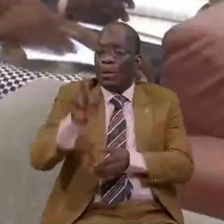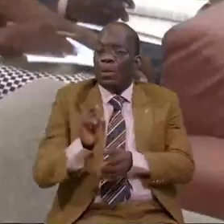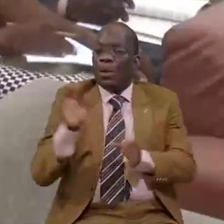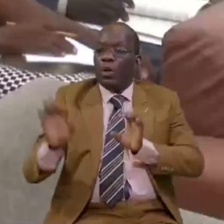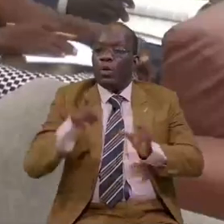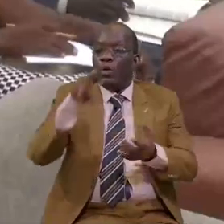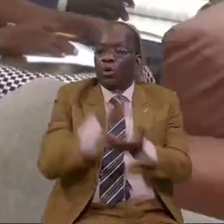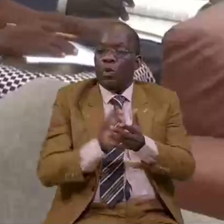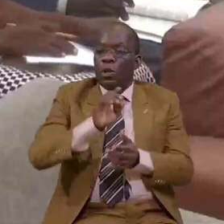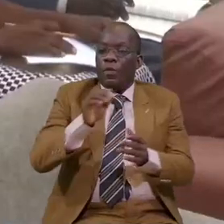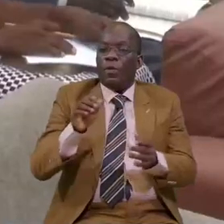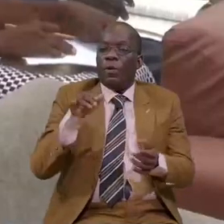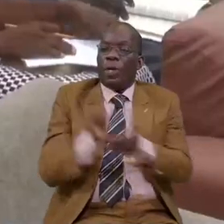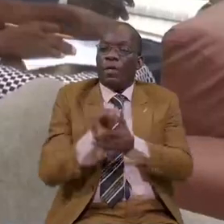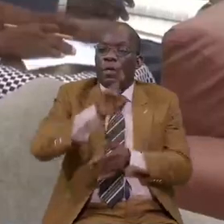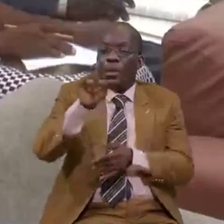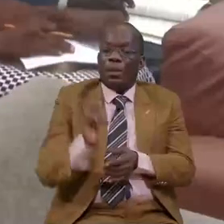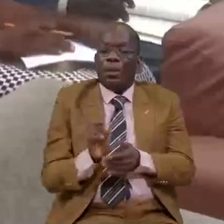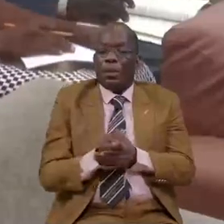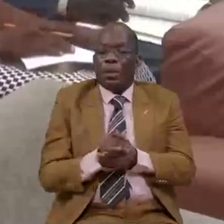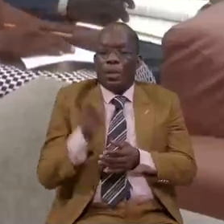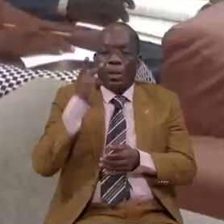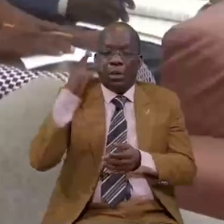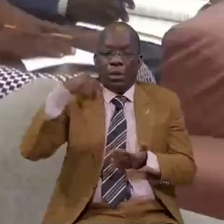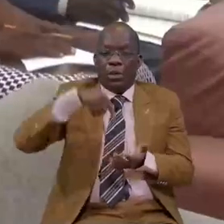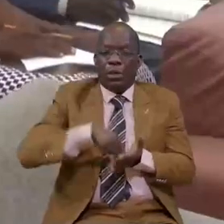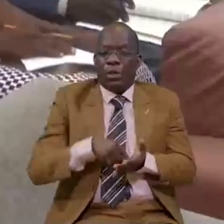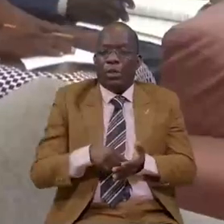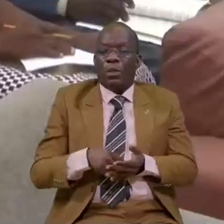crois cela? J'ai dit, est-ce que tu crois cela?